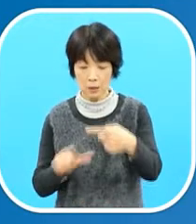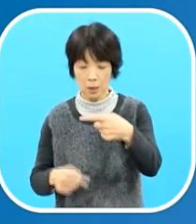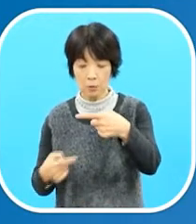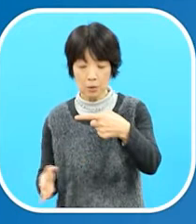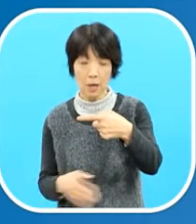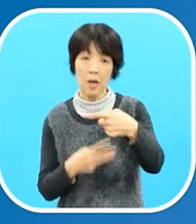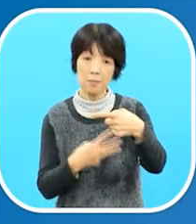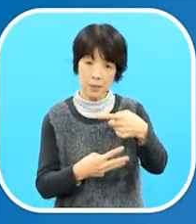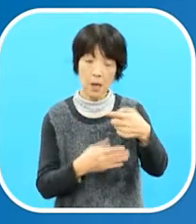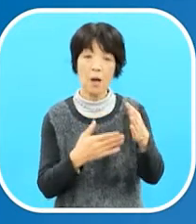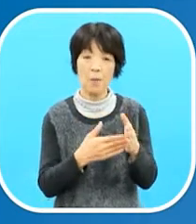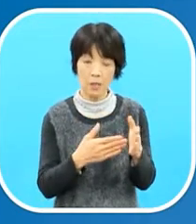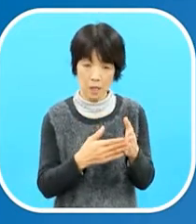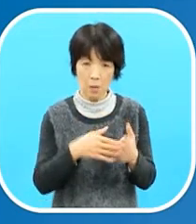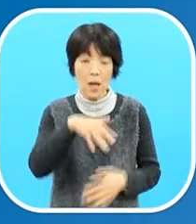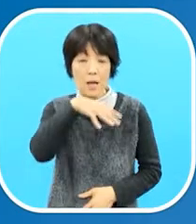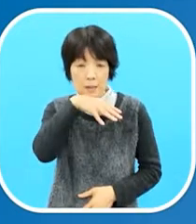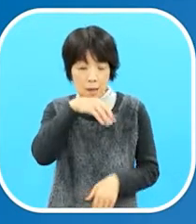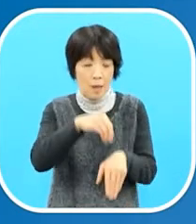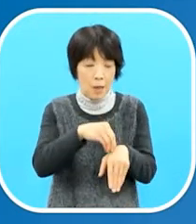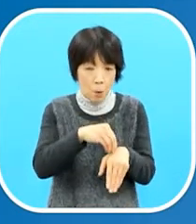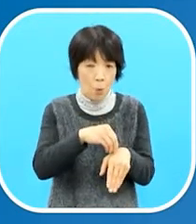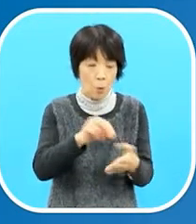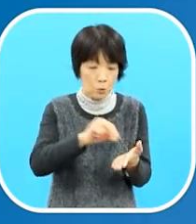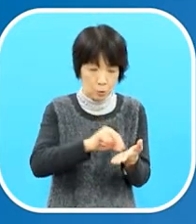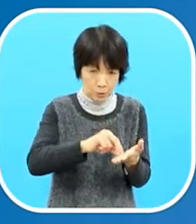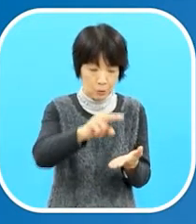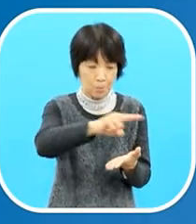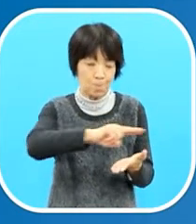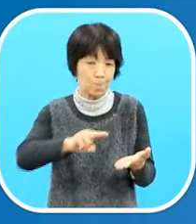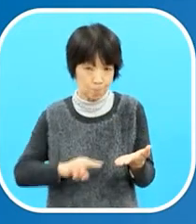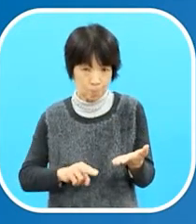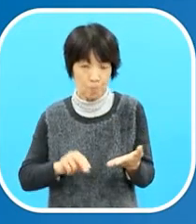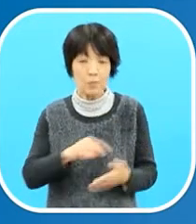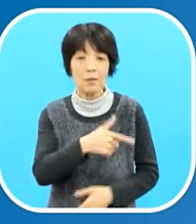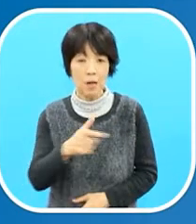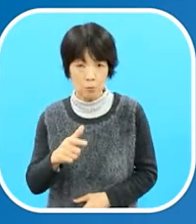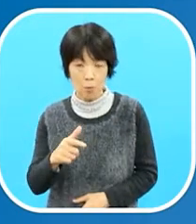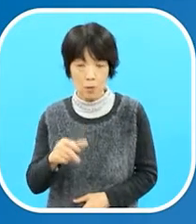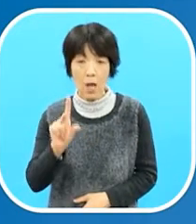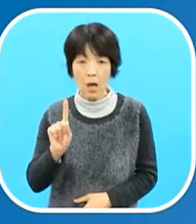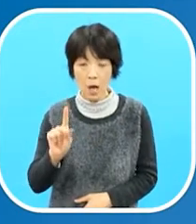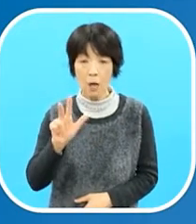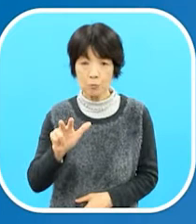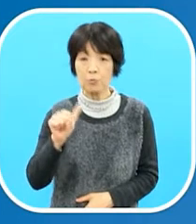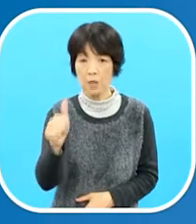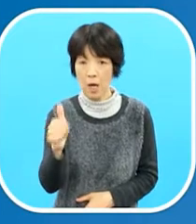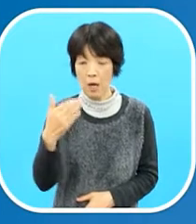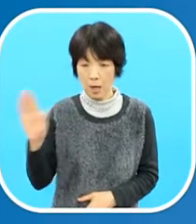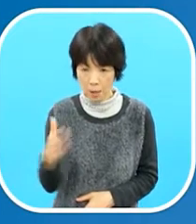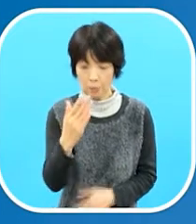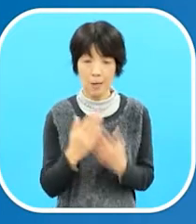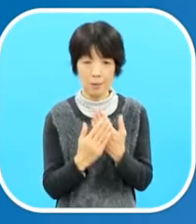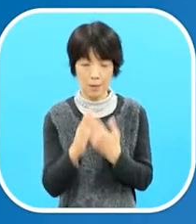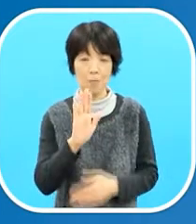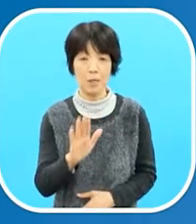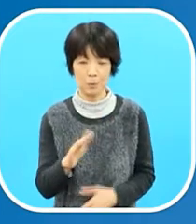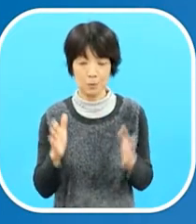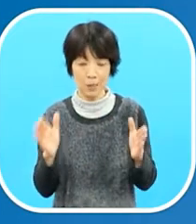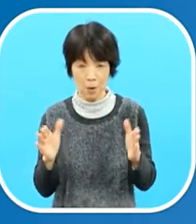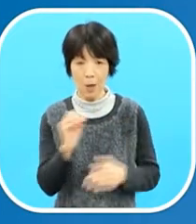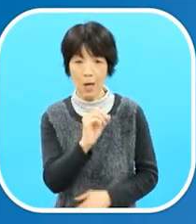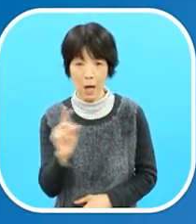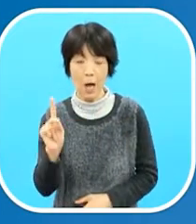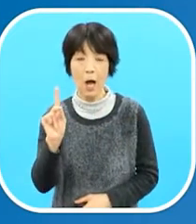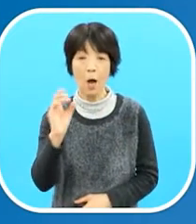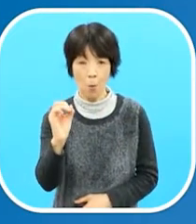日から3日まではイカスミとタコスミを使った書き初めや生き物にちなんだカルタ大会を開催します。年末年始は小賀